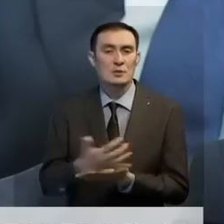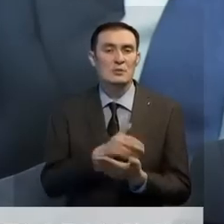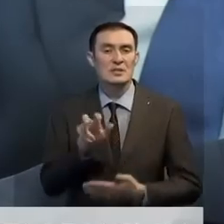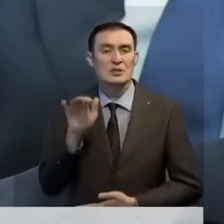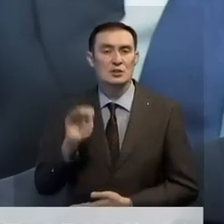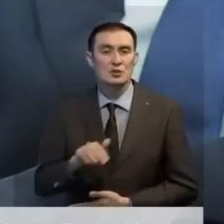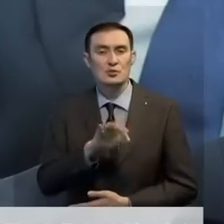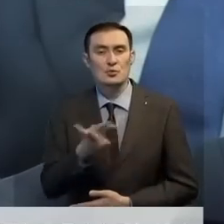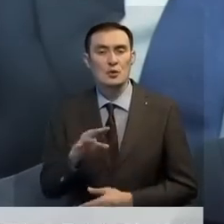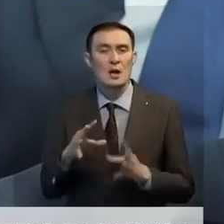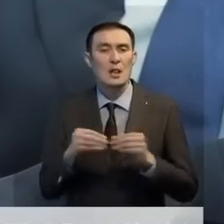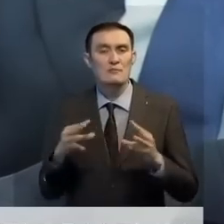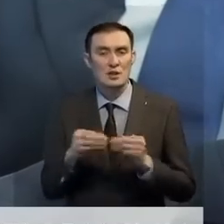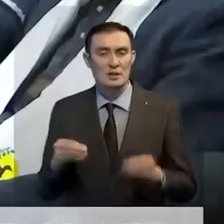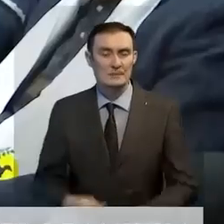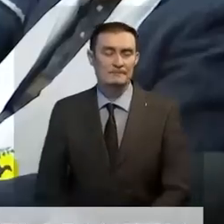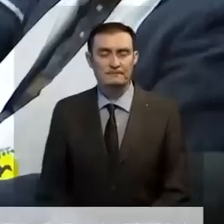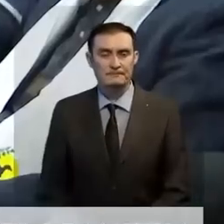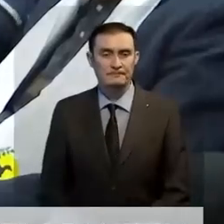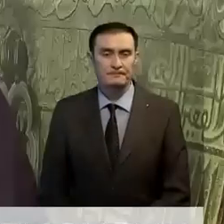собрать 300 тысяч тонн хлопчатника.